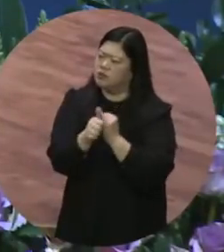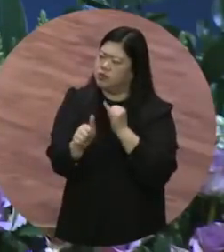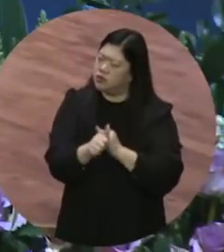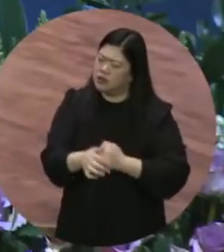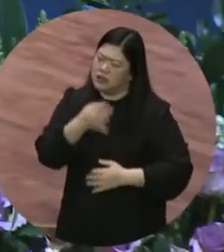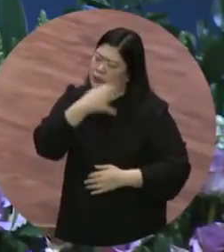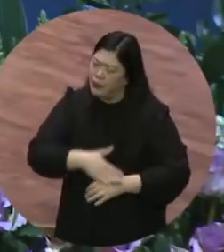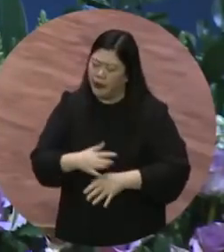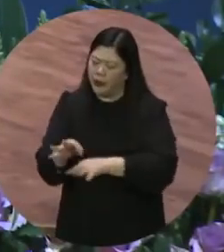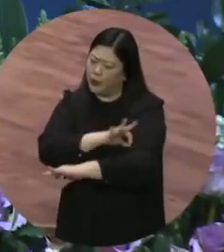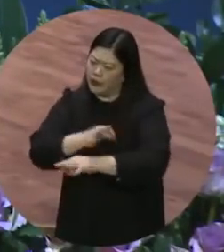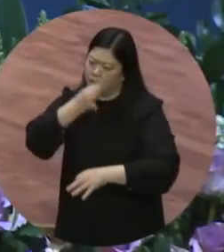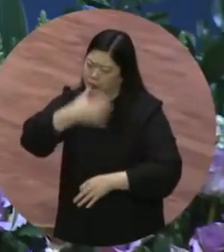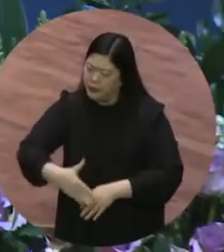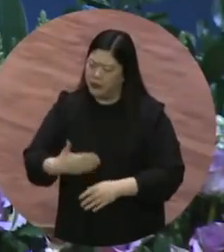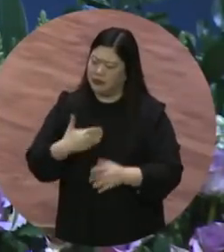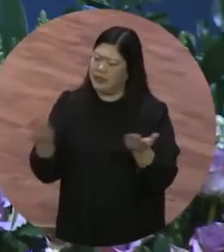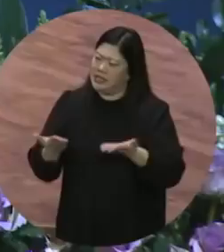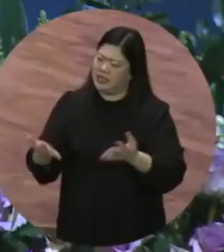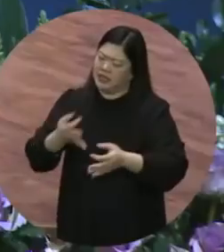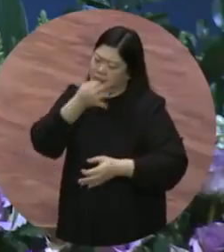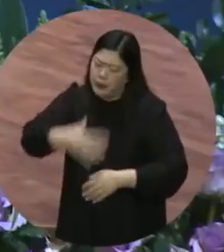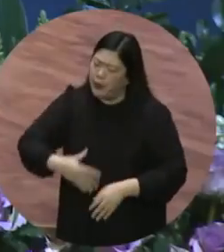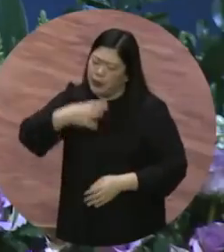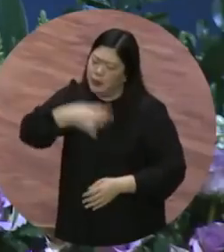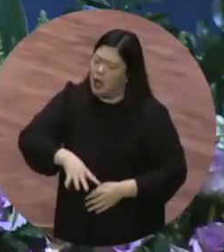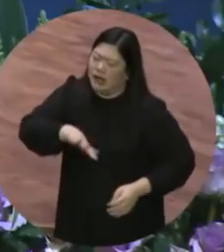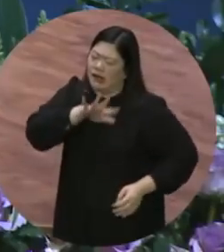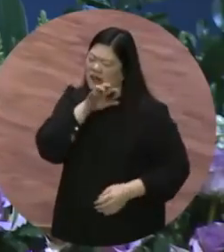무너지고 경제도 무너지고 있는 직장도 다 무너졌어요.